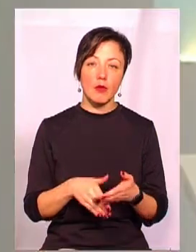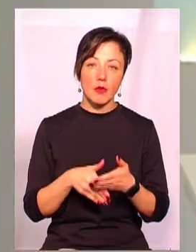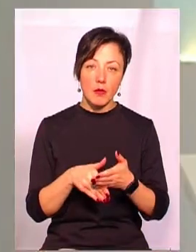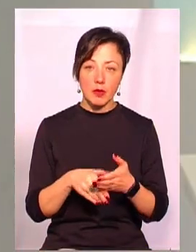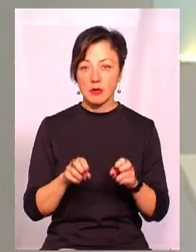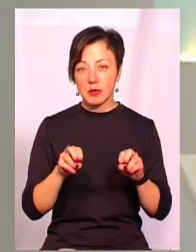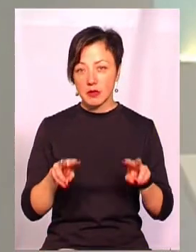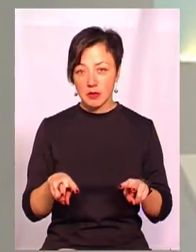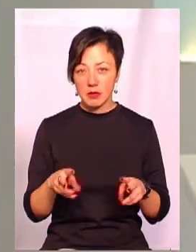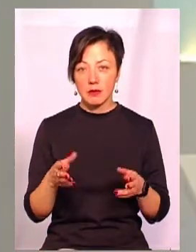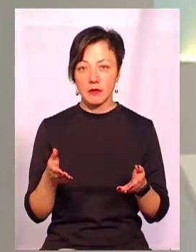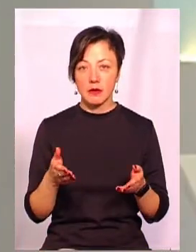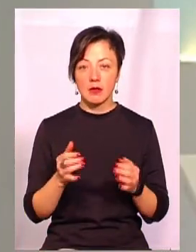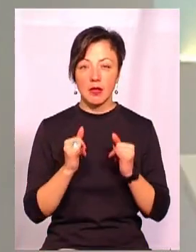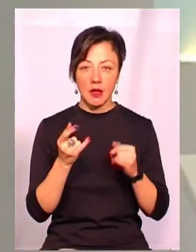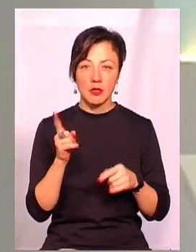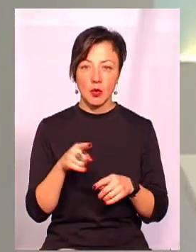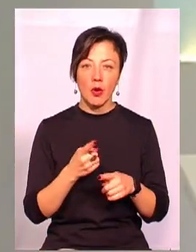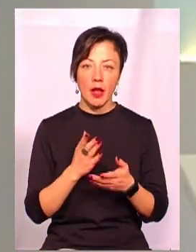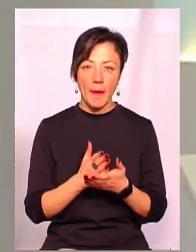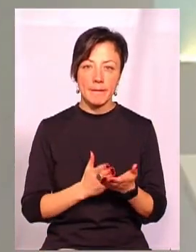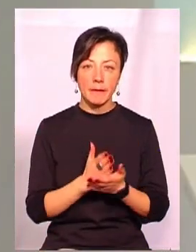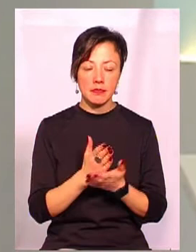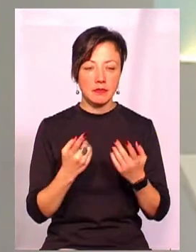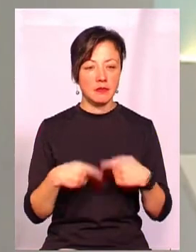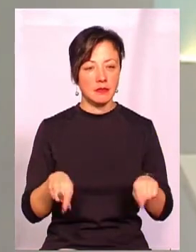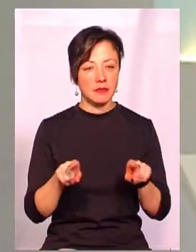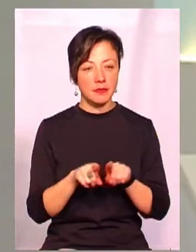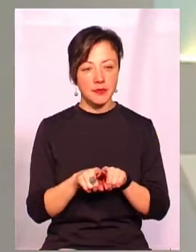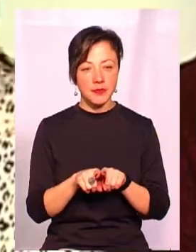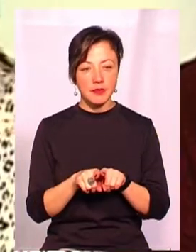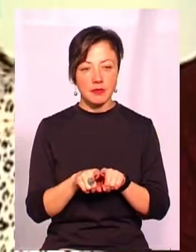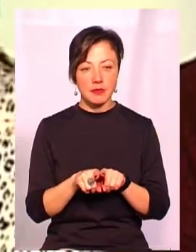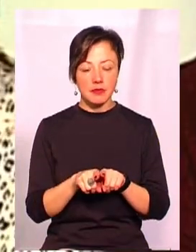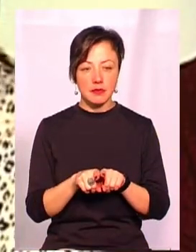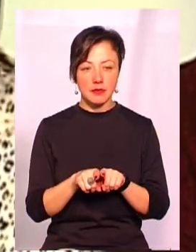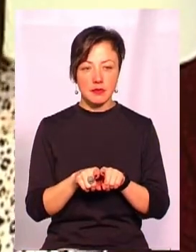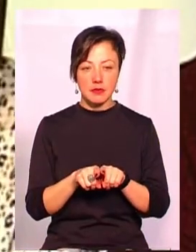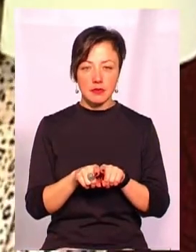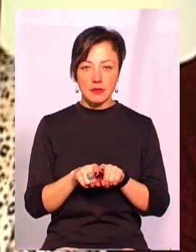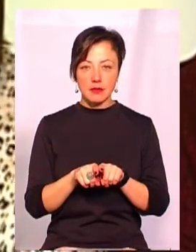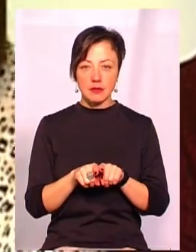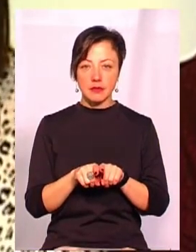допомозі, спеціалісті, для цього є сервісна організація, яка